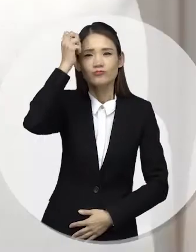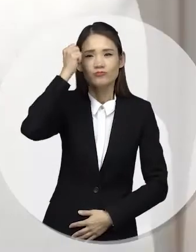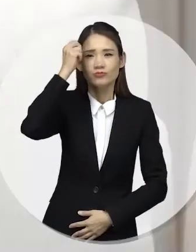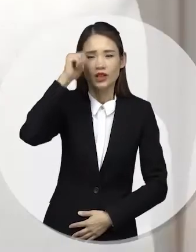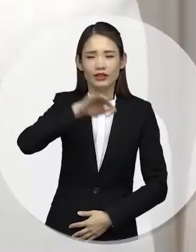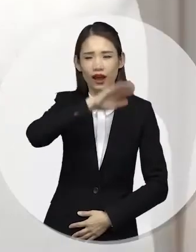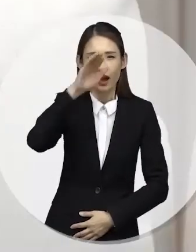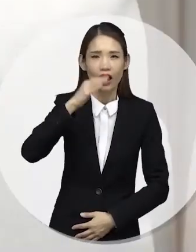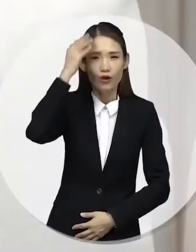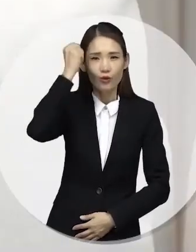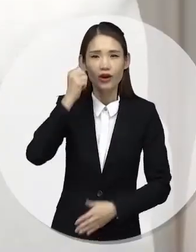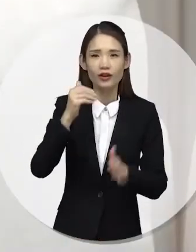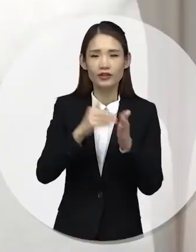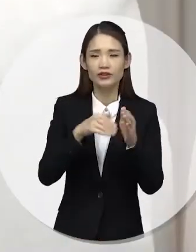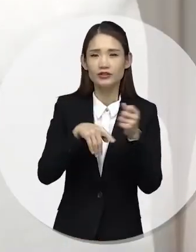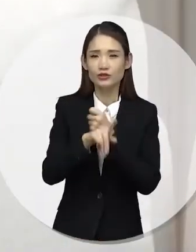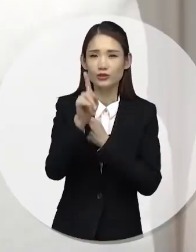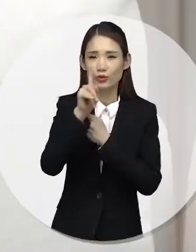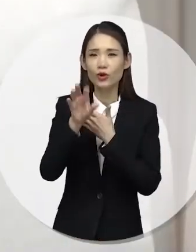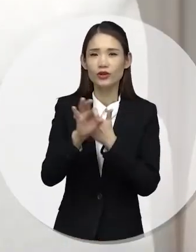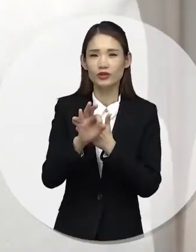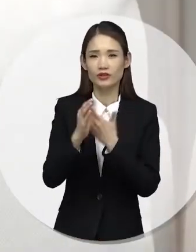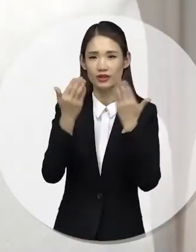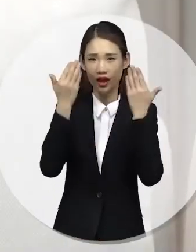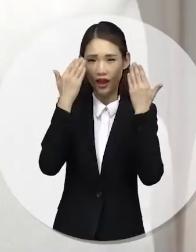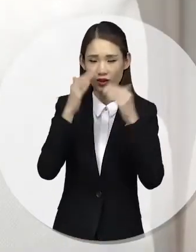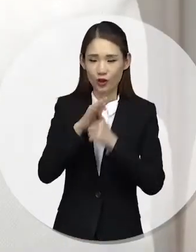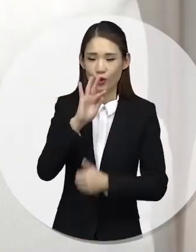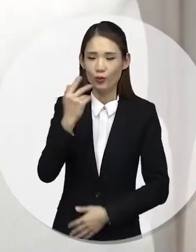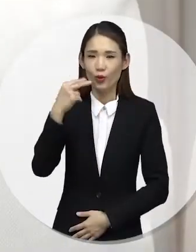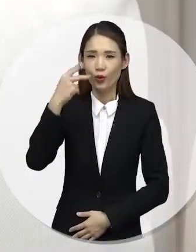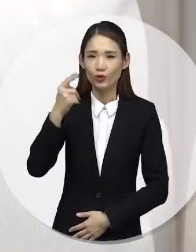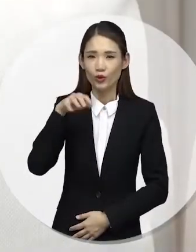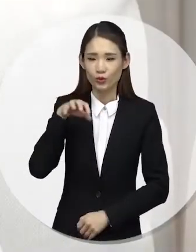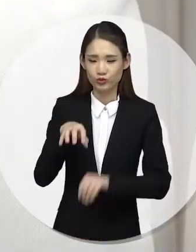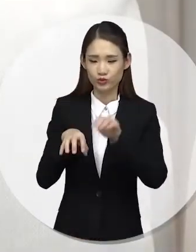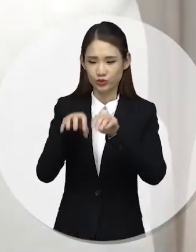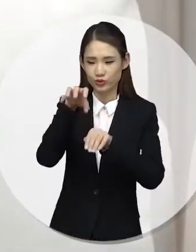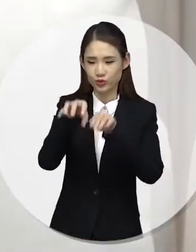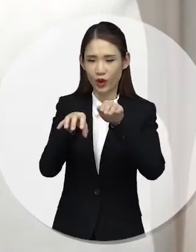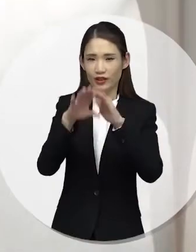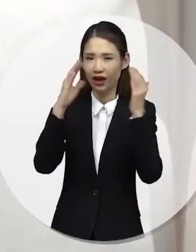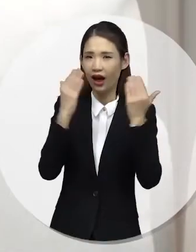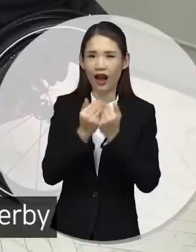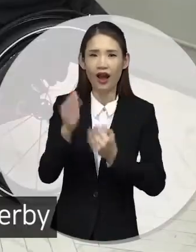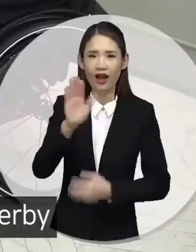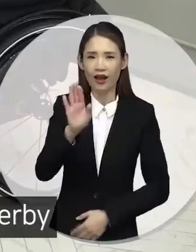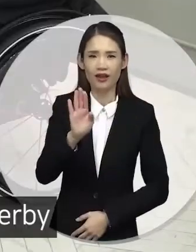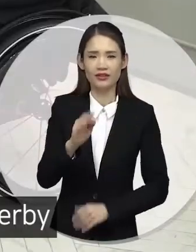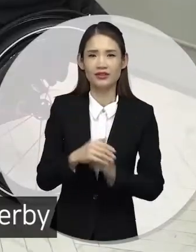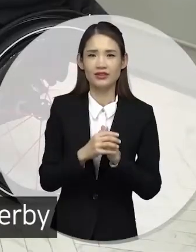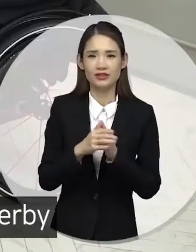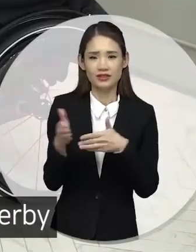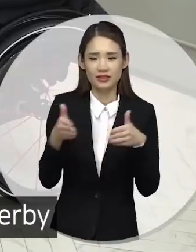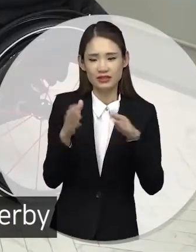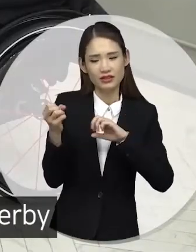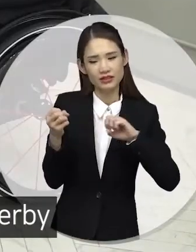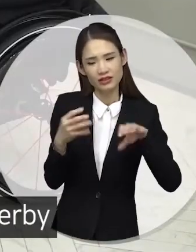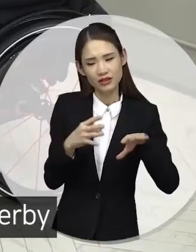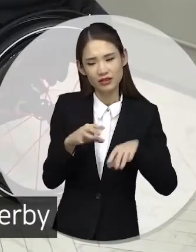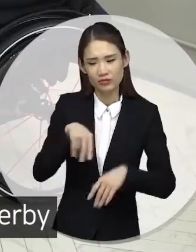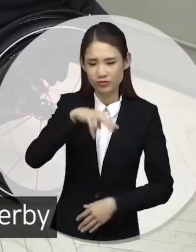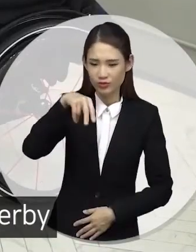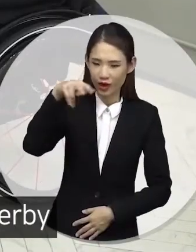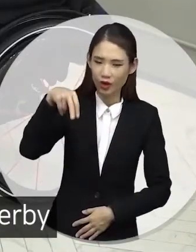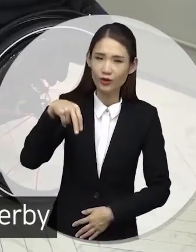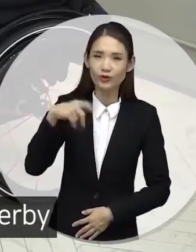대학교들을 다 외웠는데 그 이유가 일단 학교에 보도블록이 다 깔려있는 게 아니란 말이에요. 길도 잃어버리기도 하고